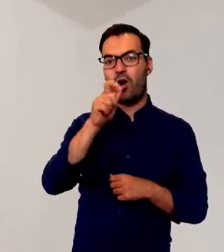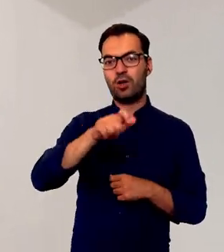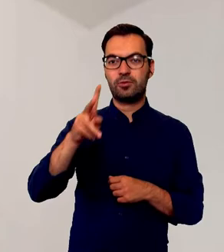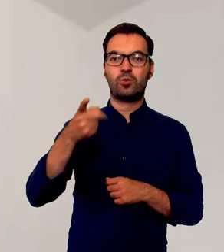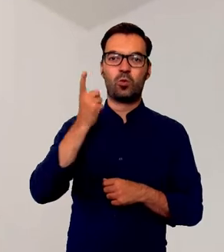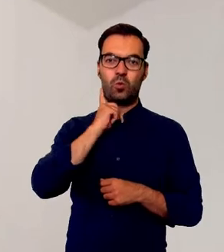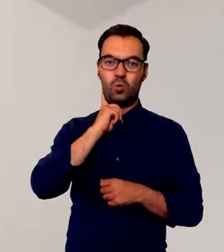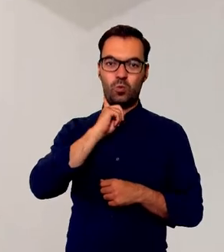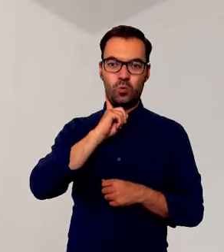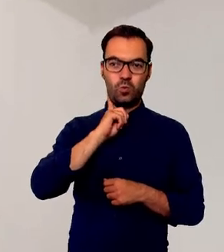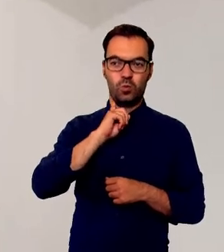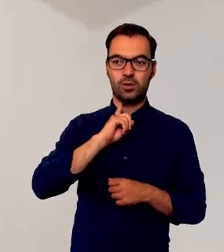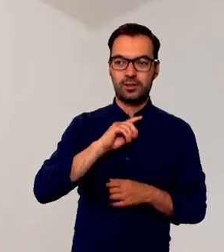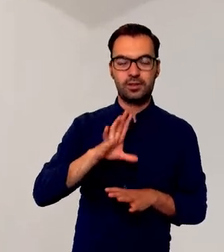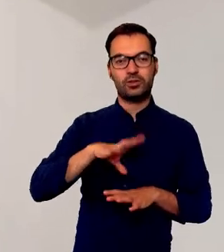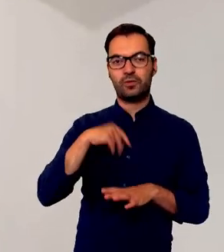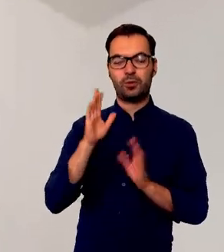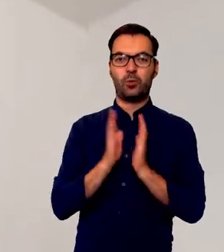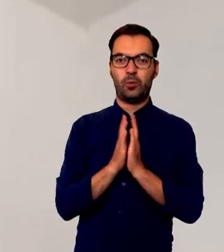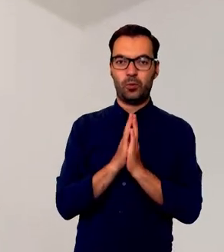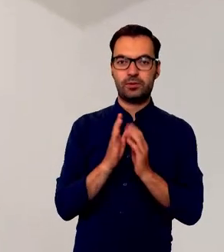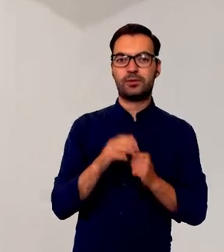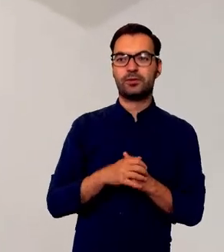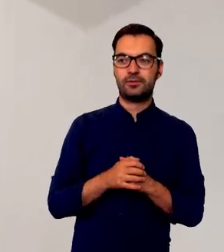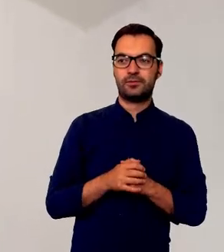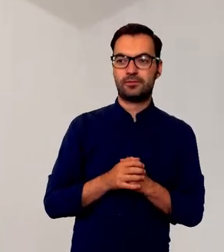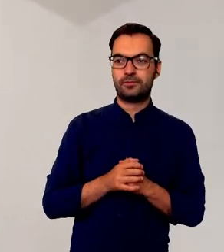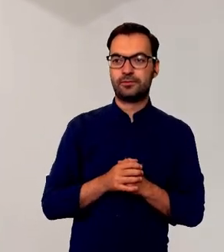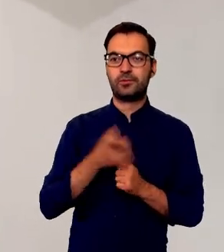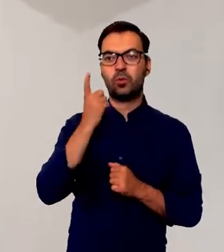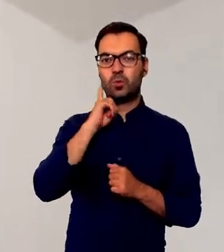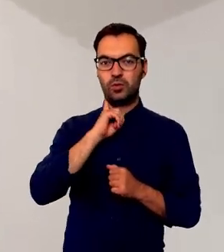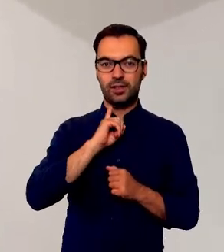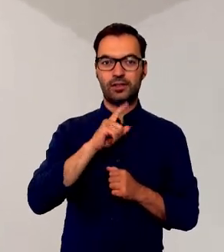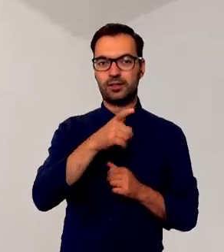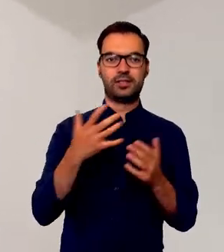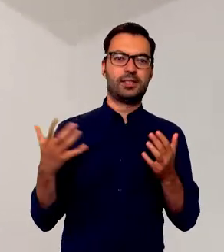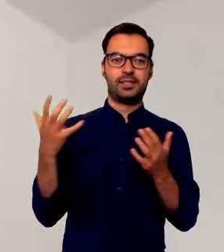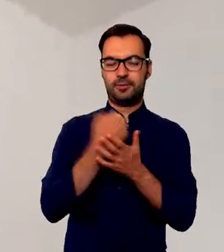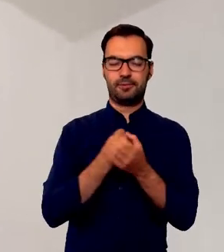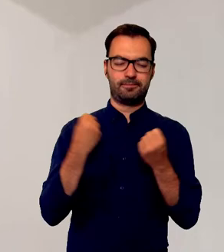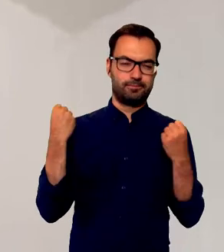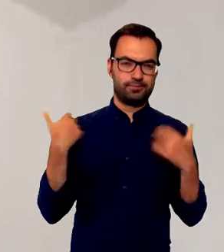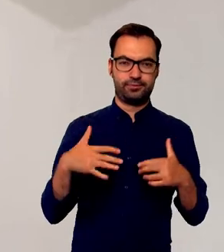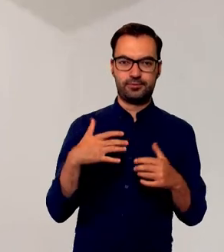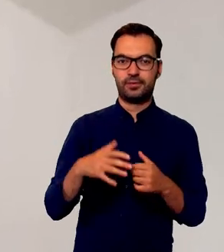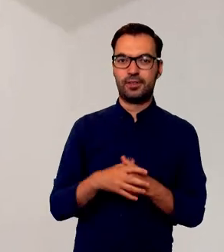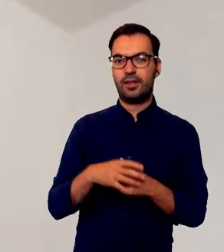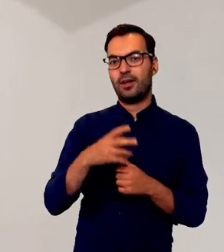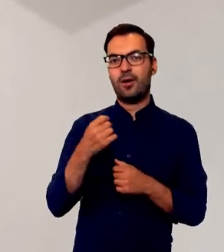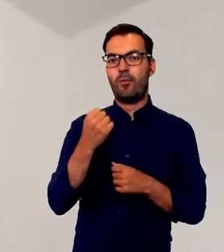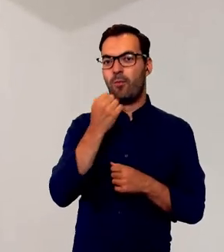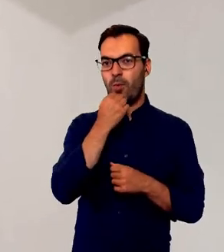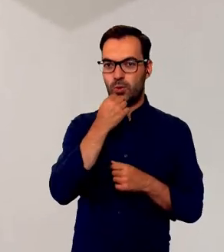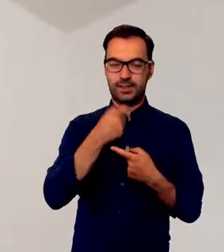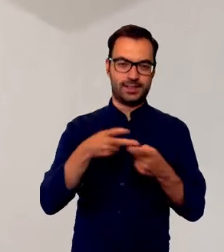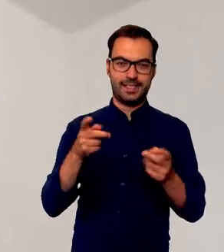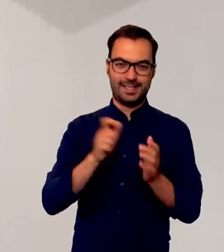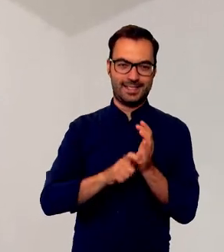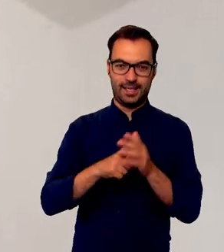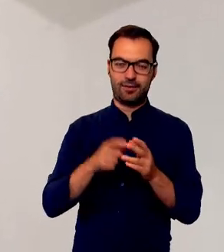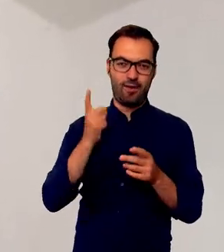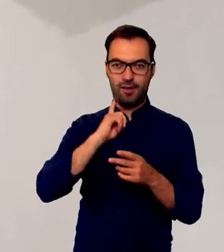które udają święte, osoby, które udają, że zarobiły potężne pieniądze, pokazując buty na Instagramie,